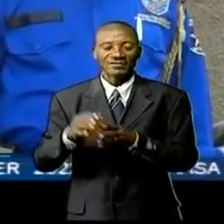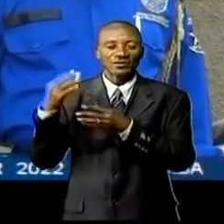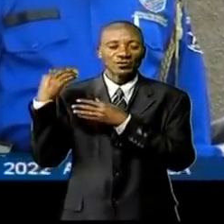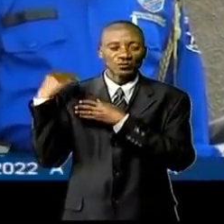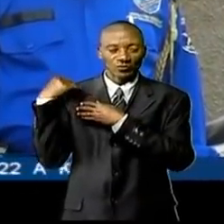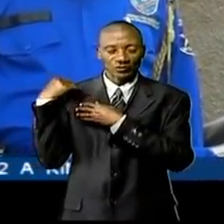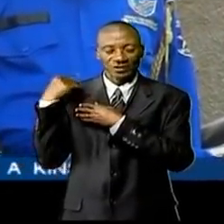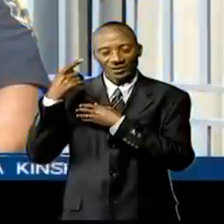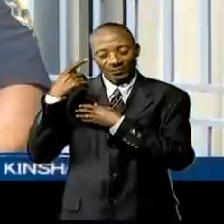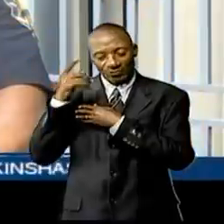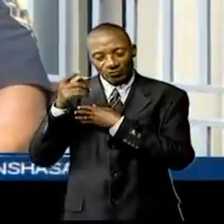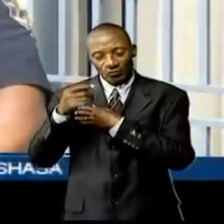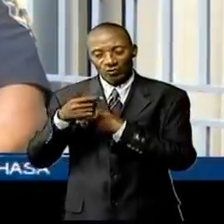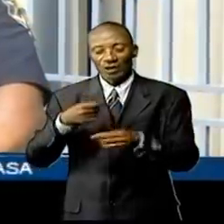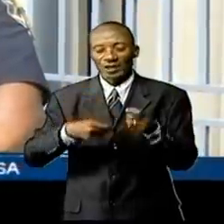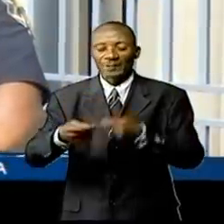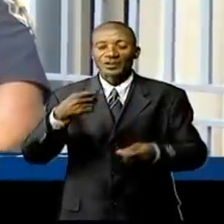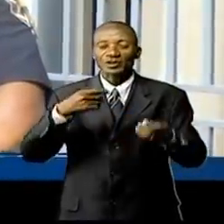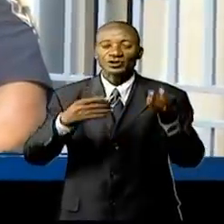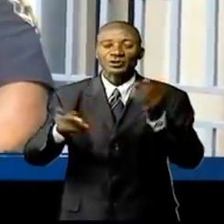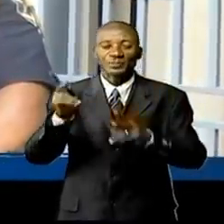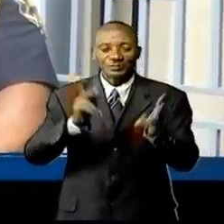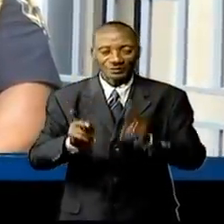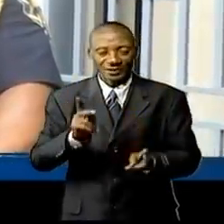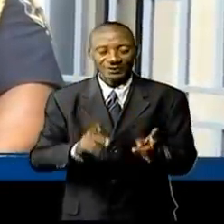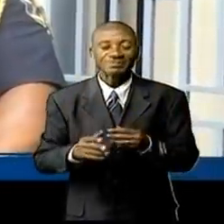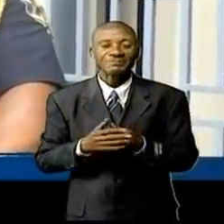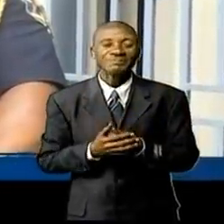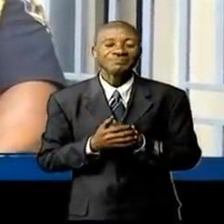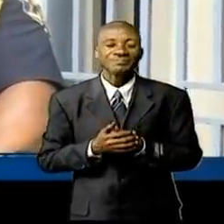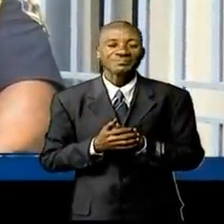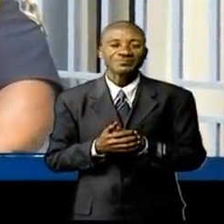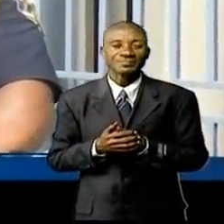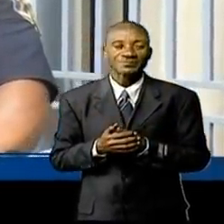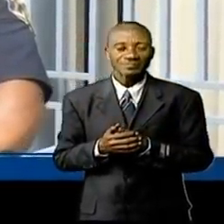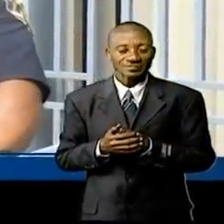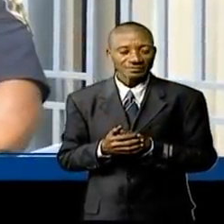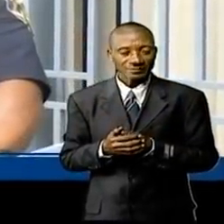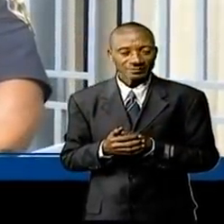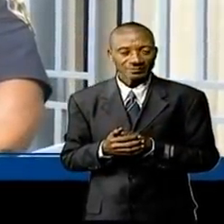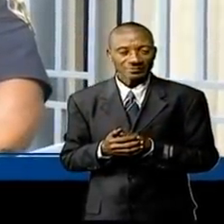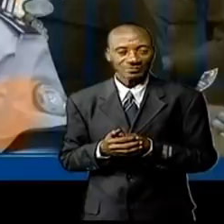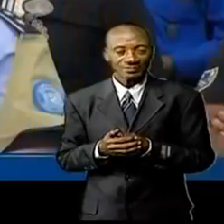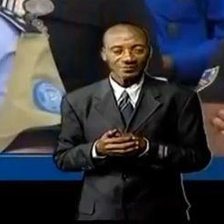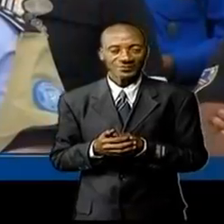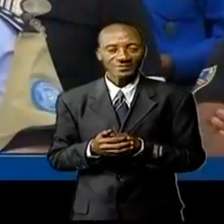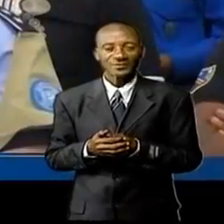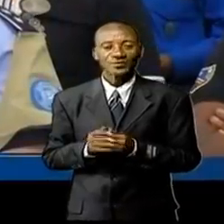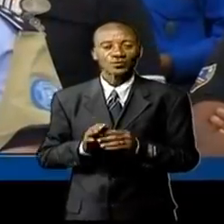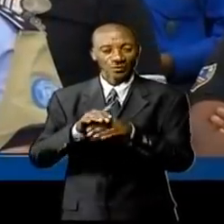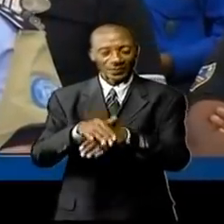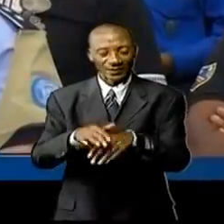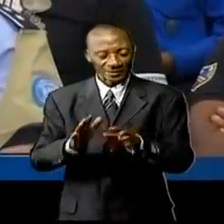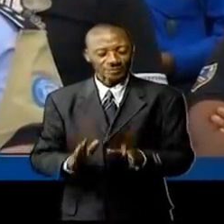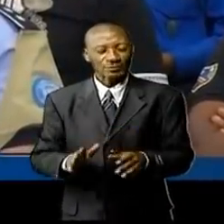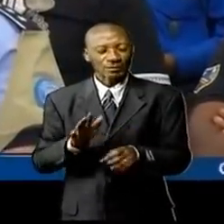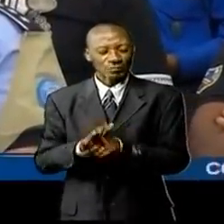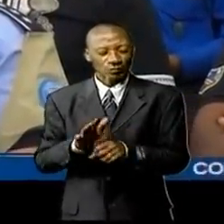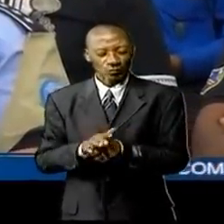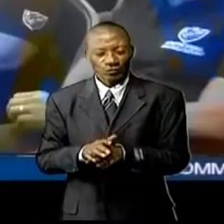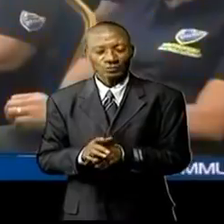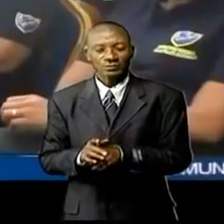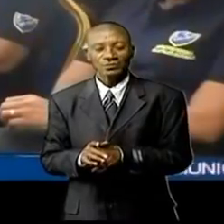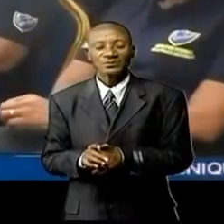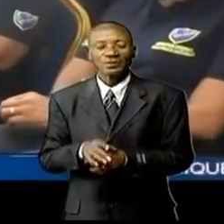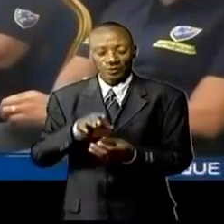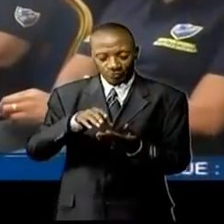général a, à l'occasion de la clôture de cette session, encouragé les participants à s'approprier les dispositions légales et